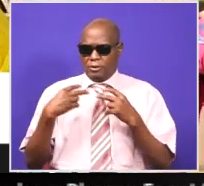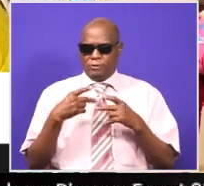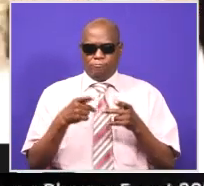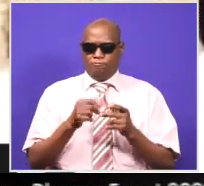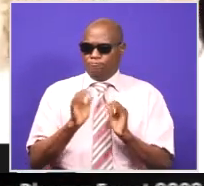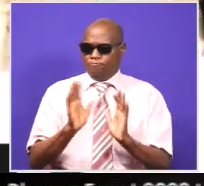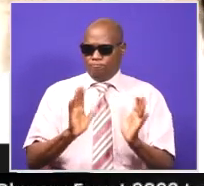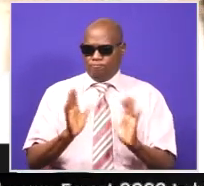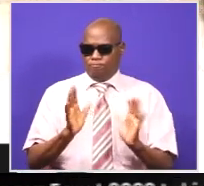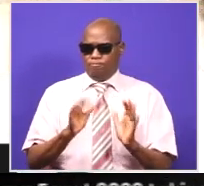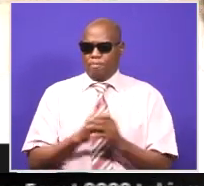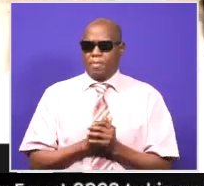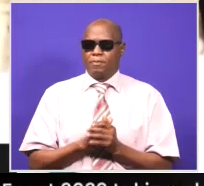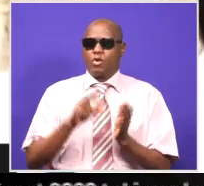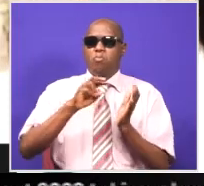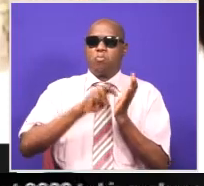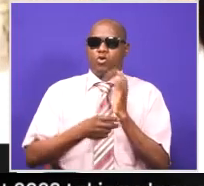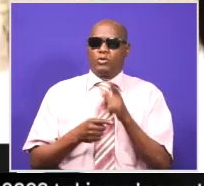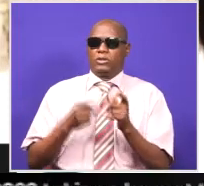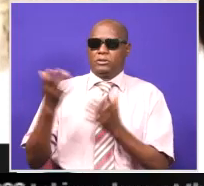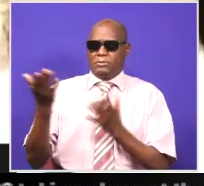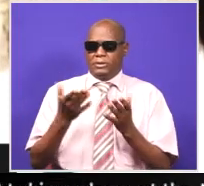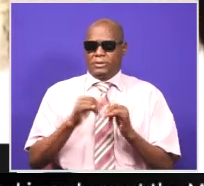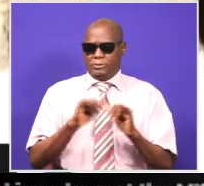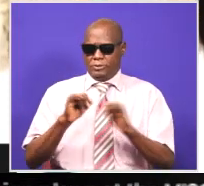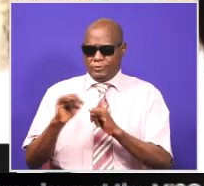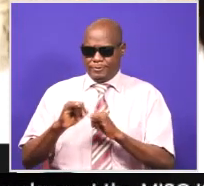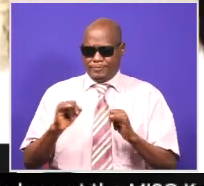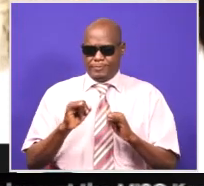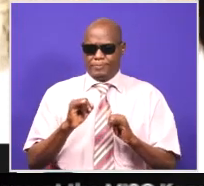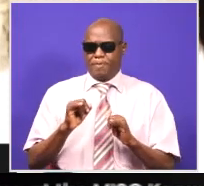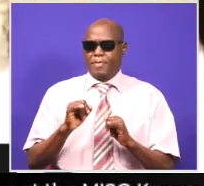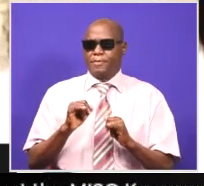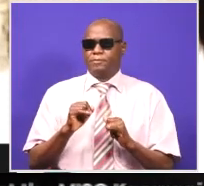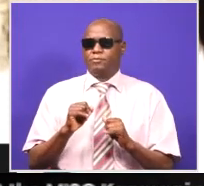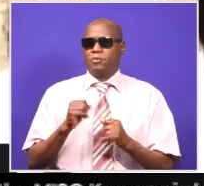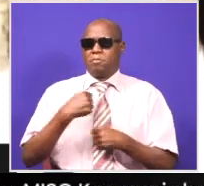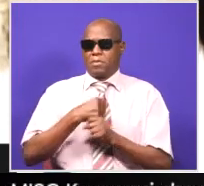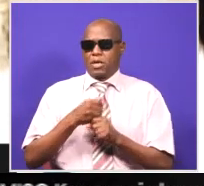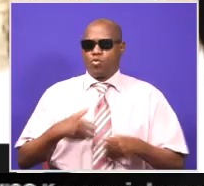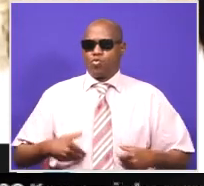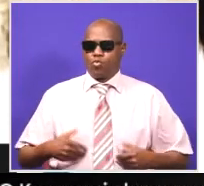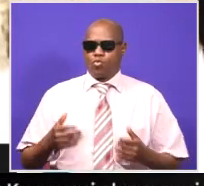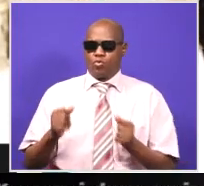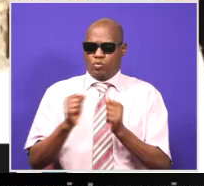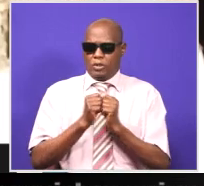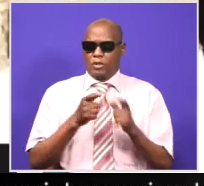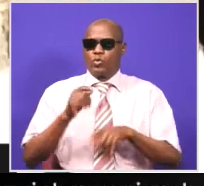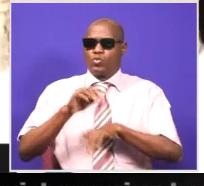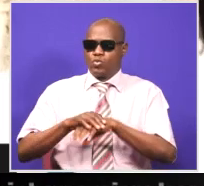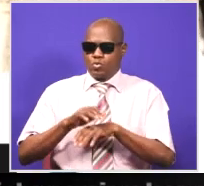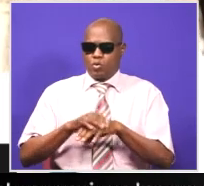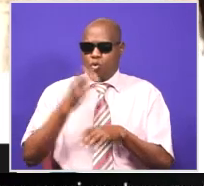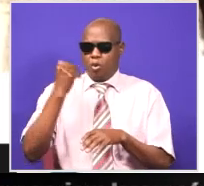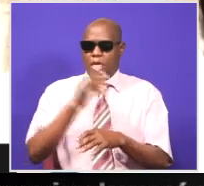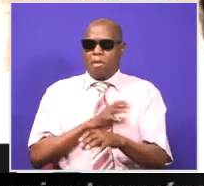community. Hii project tumeletewa hapa ya usafi na kuweka ma youth pamoja in Bamba because inatu